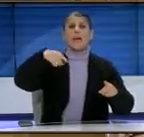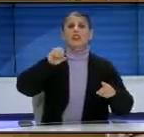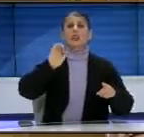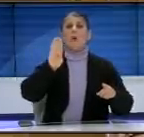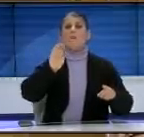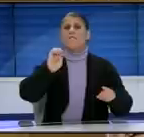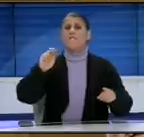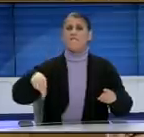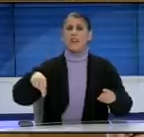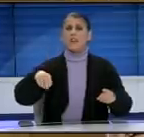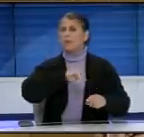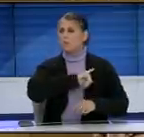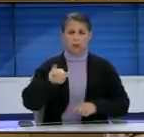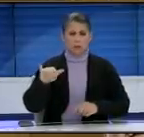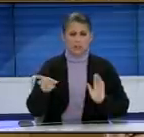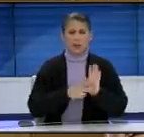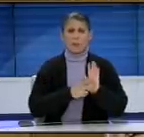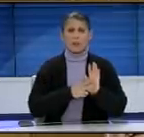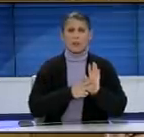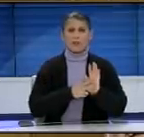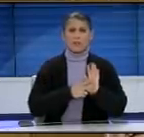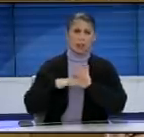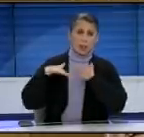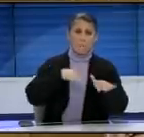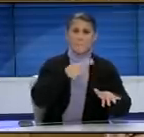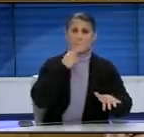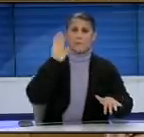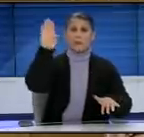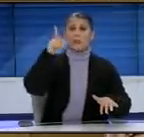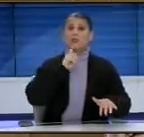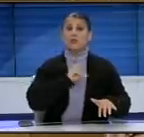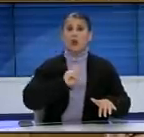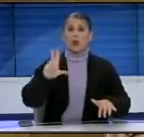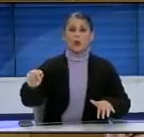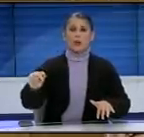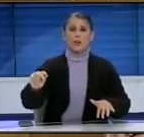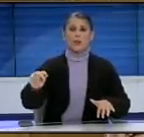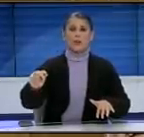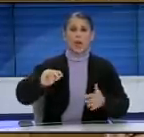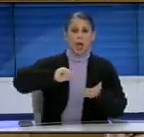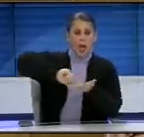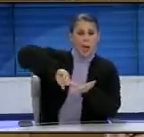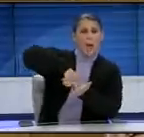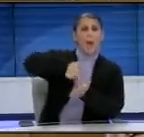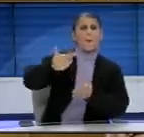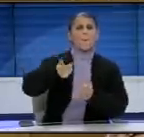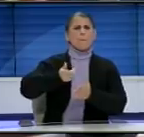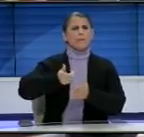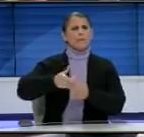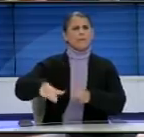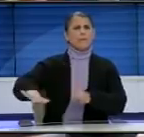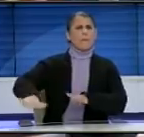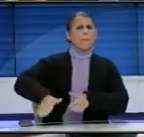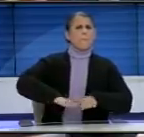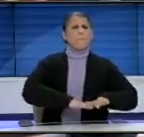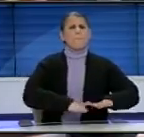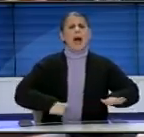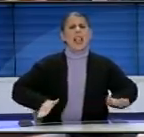γερμανικής ναζιστικής κατοχής, έτσι δεν πρέπει να απαγορευτεί ο Τσαϊσκόφσκι τα μπαλέτα Μπολσόι στην Ελλάδα.